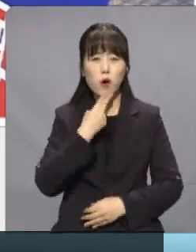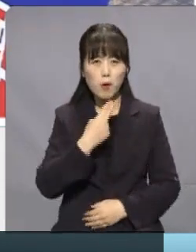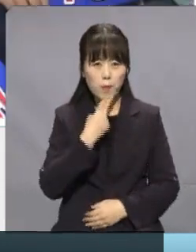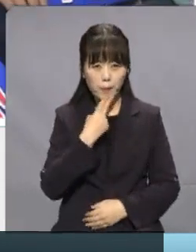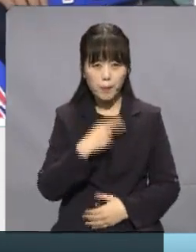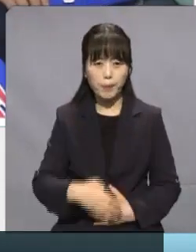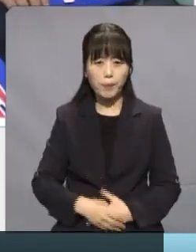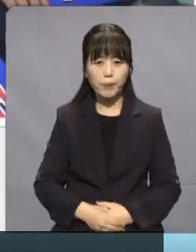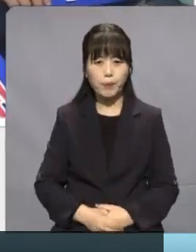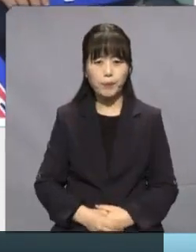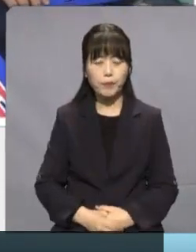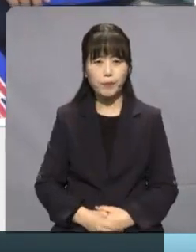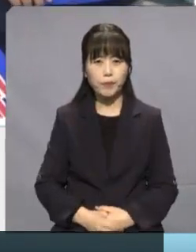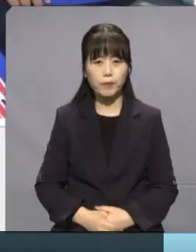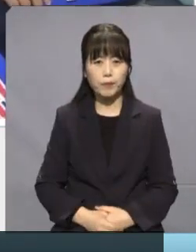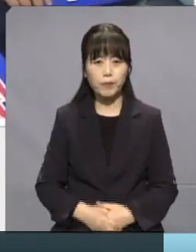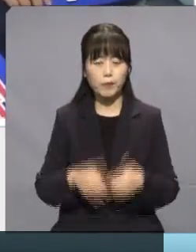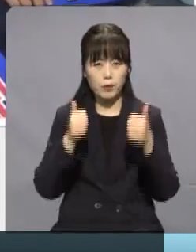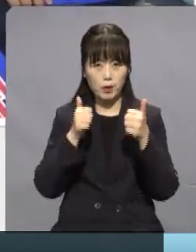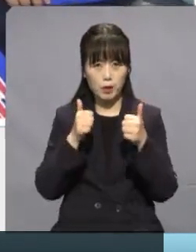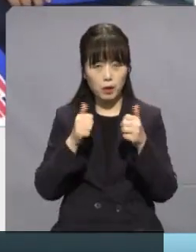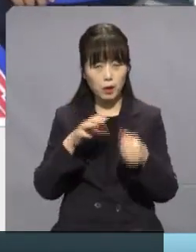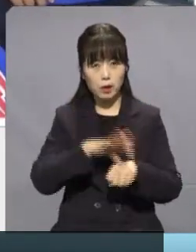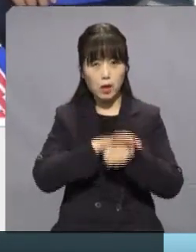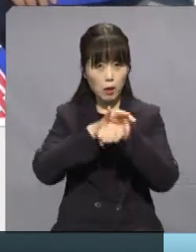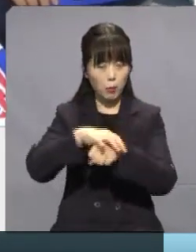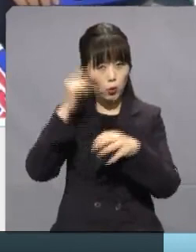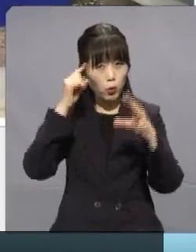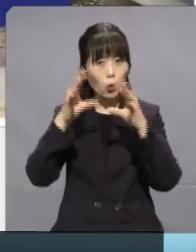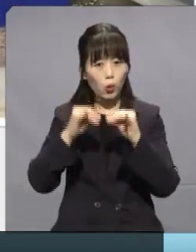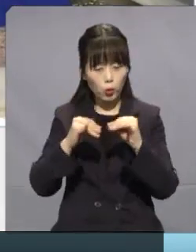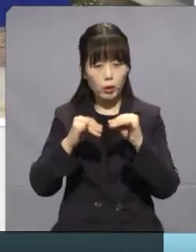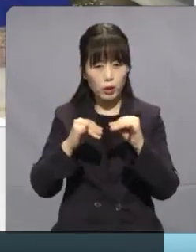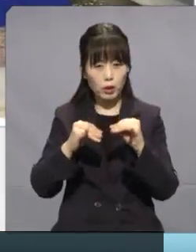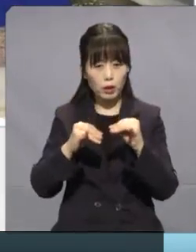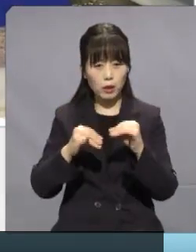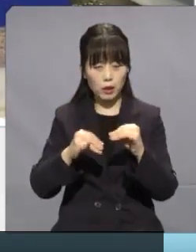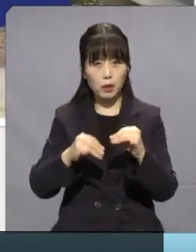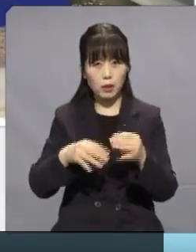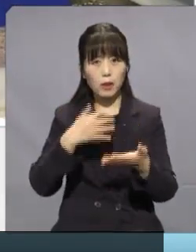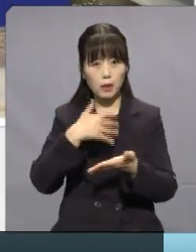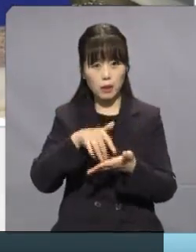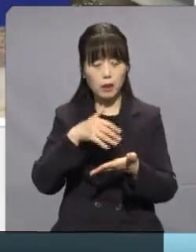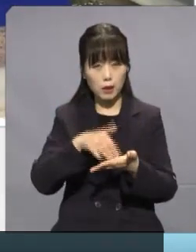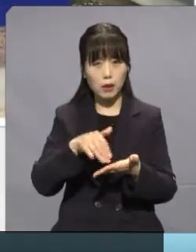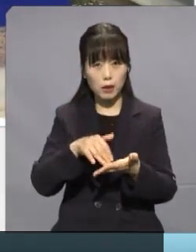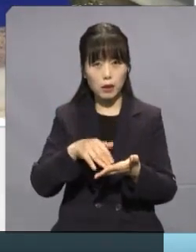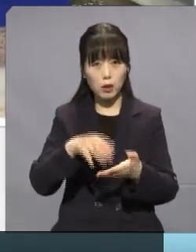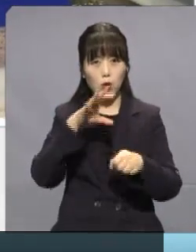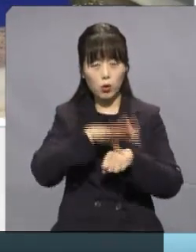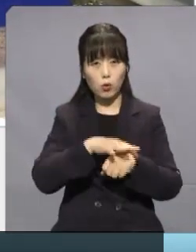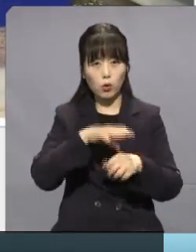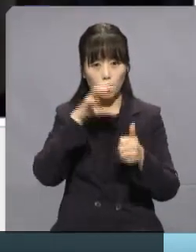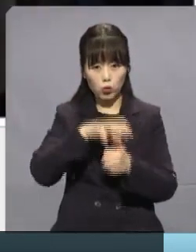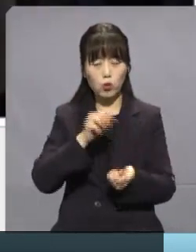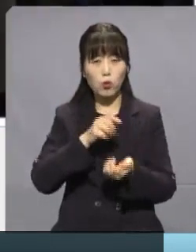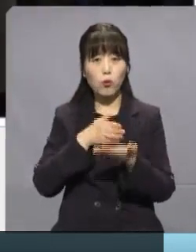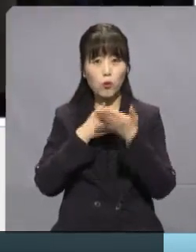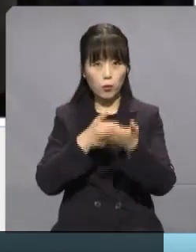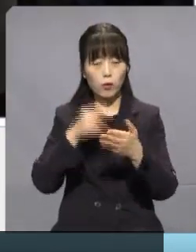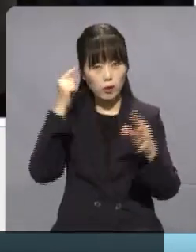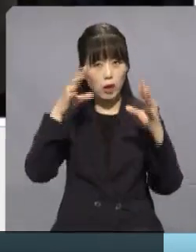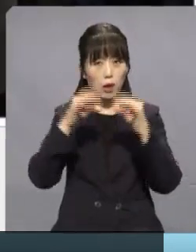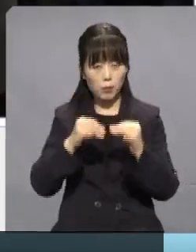만약에 체포 동의서가 제출이 됐을 때 검찰이 구속영장을 청구를 하고 체포